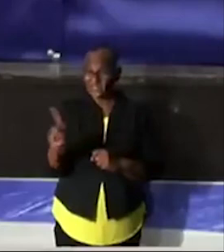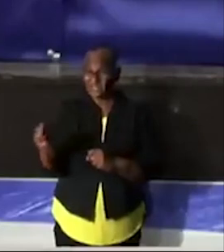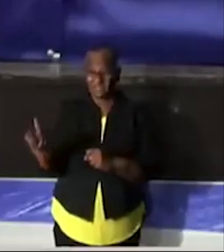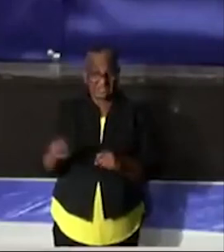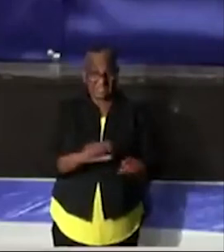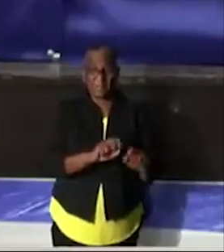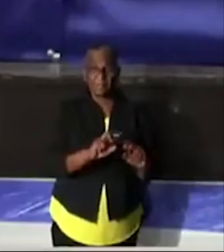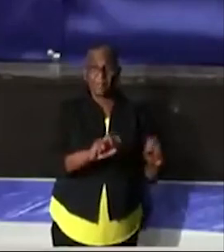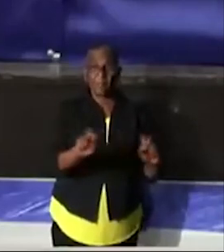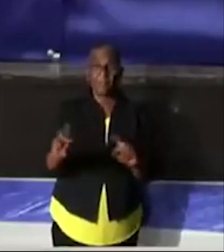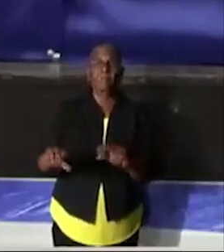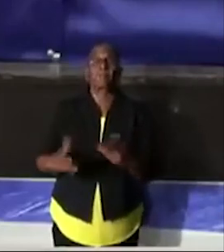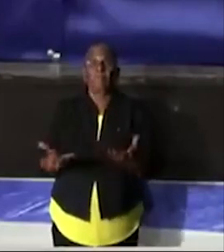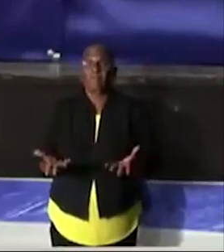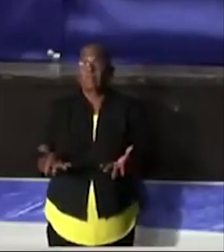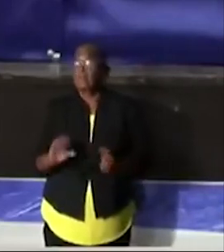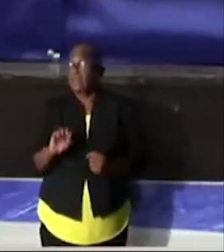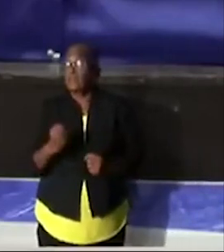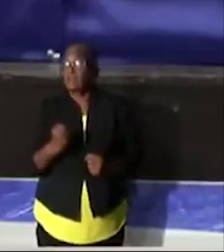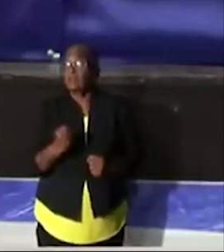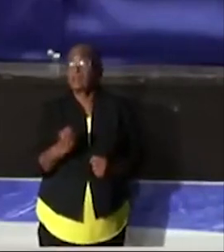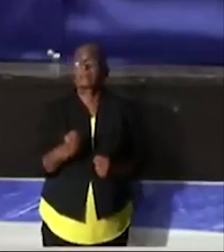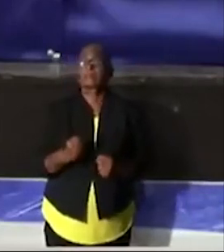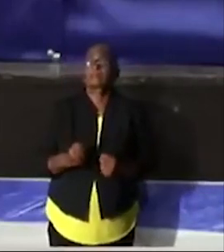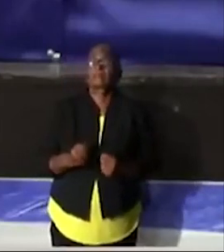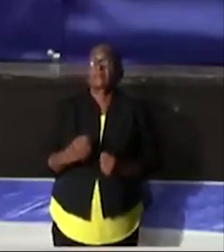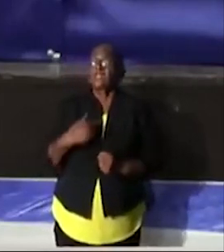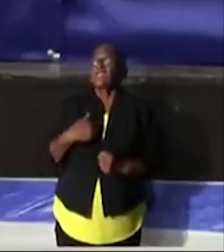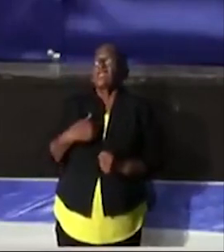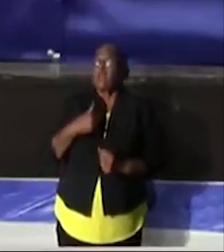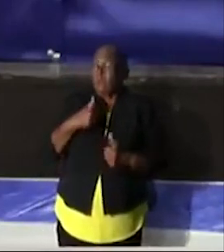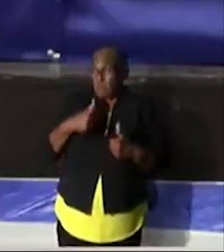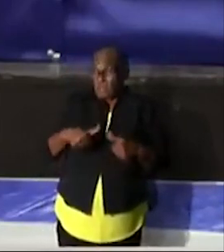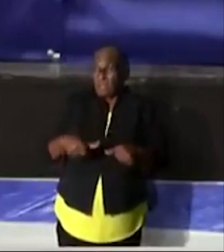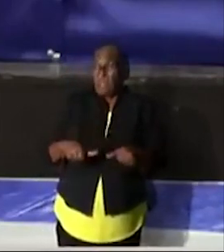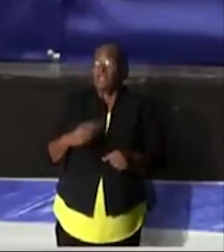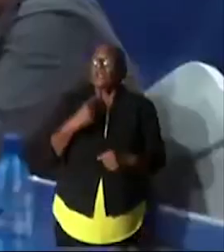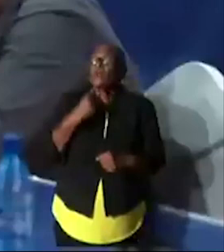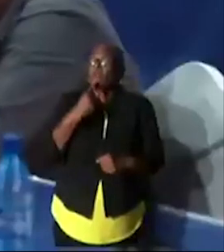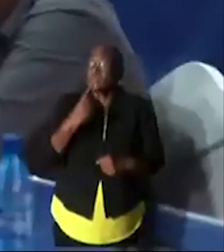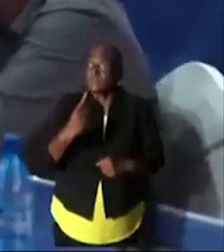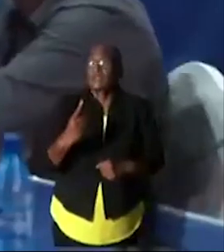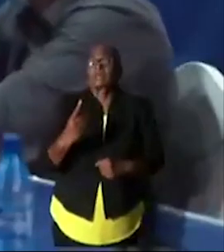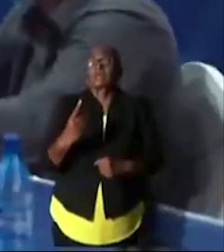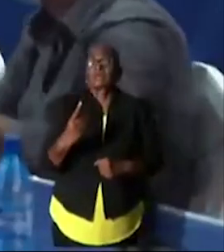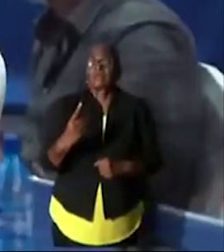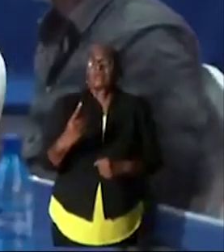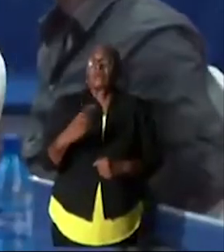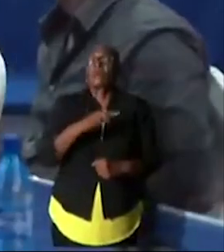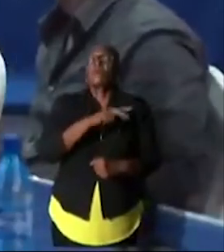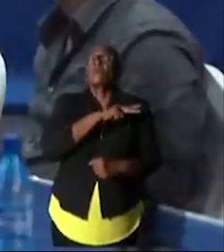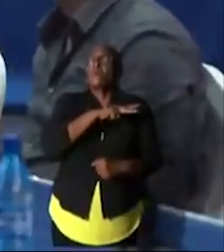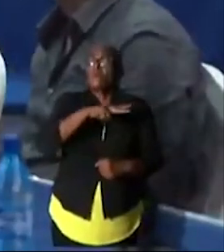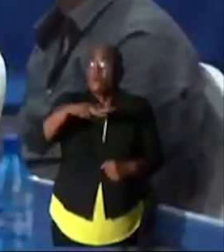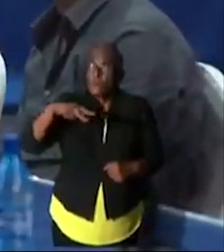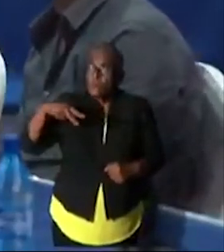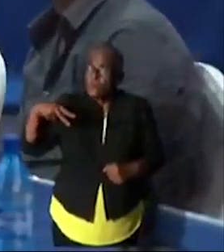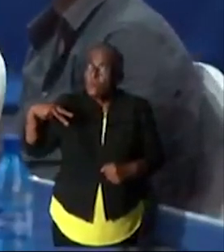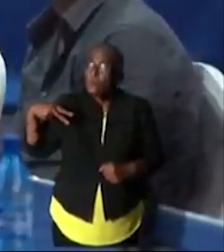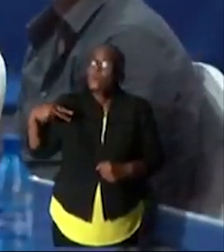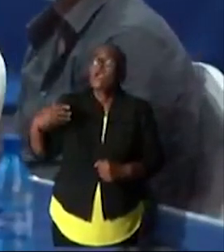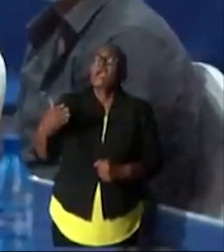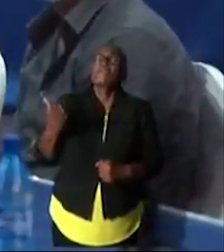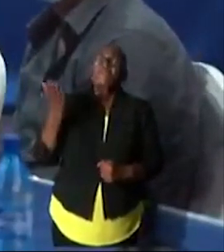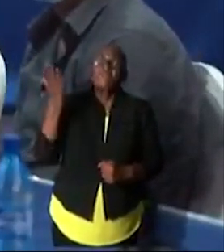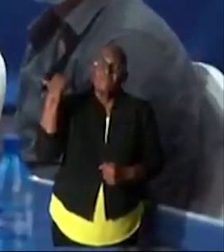zijn. Dus wat ik heb willen benadrukken is dat wij eigenlijk sinds het begin